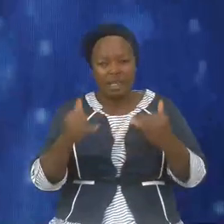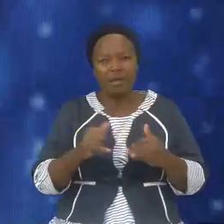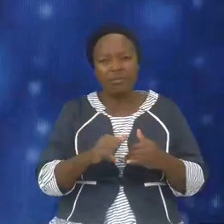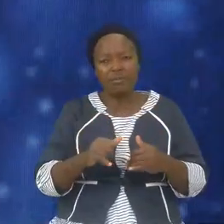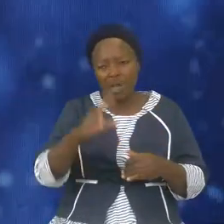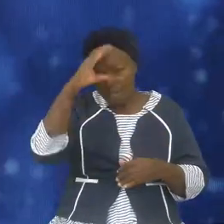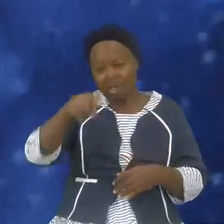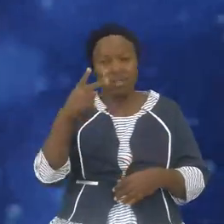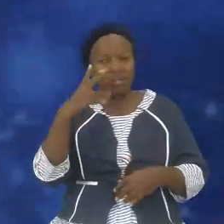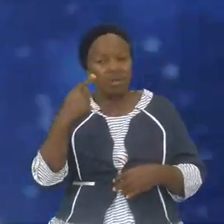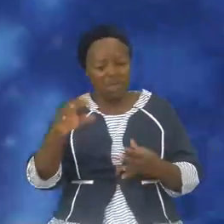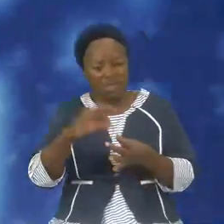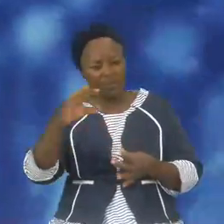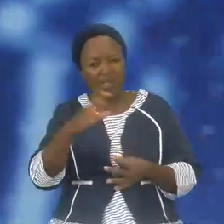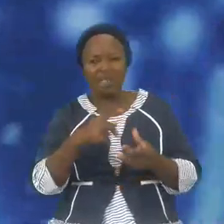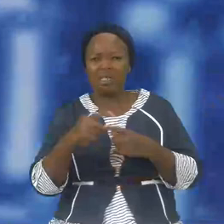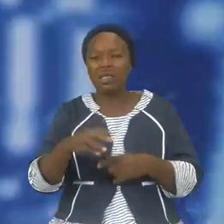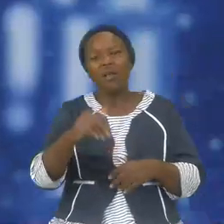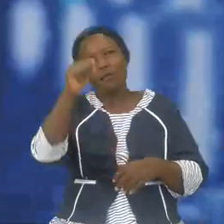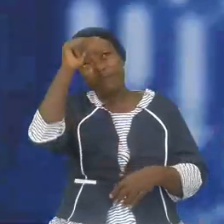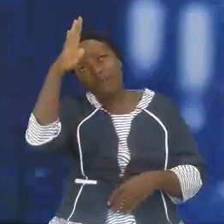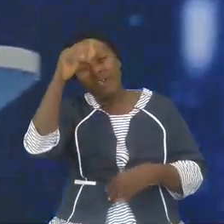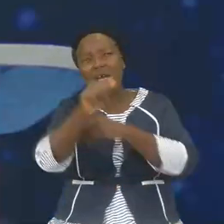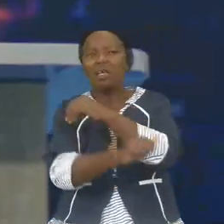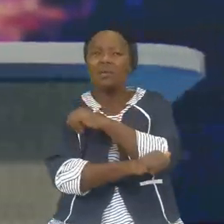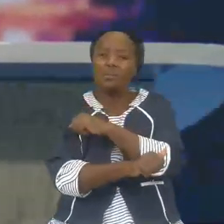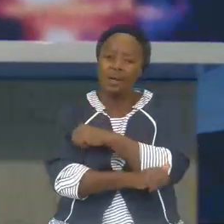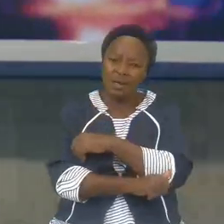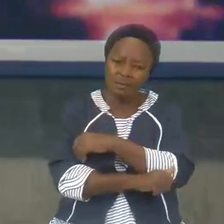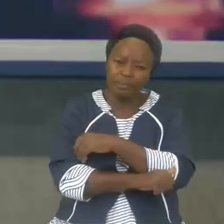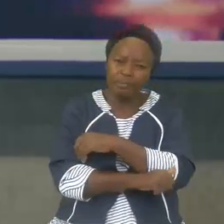morts, ensevelis, mais il a vu l'esprit, l'âme, il dit que, Père Abraham,